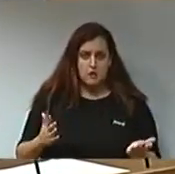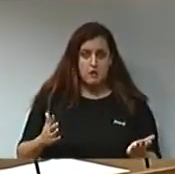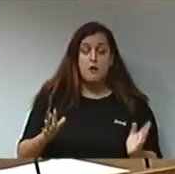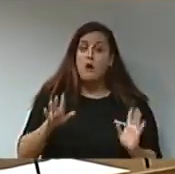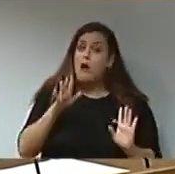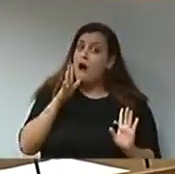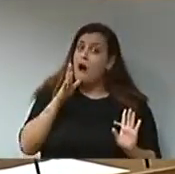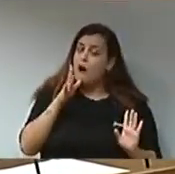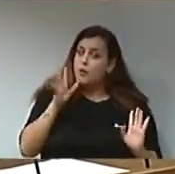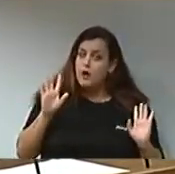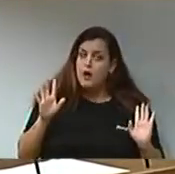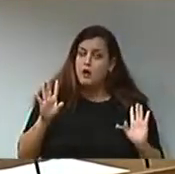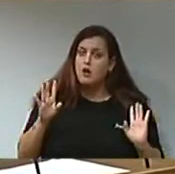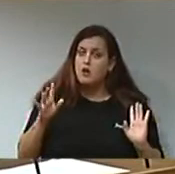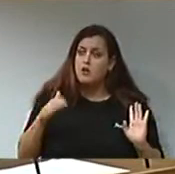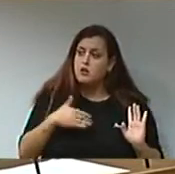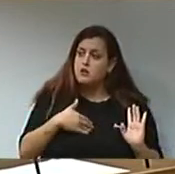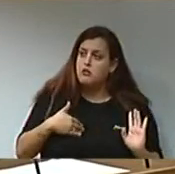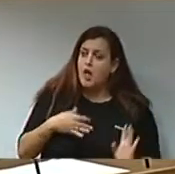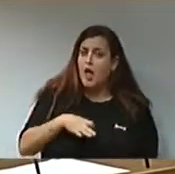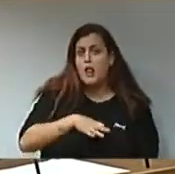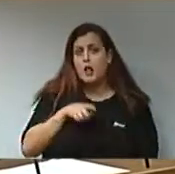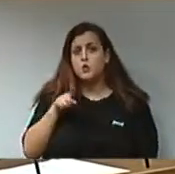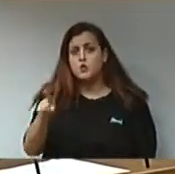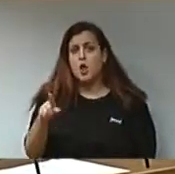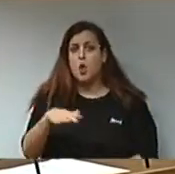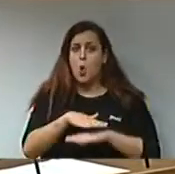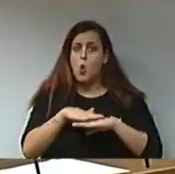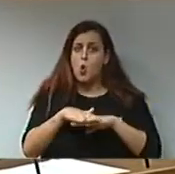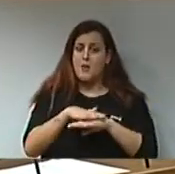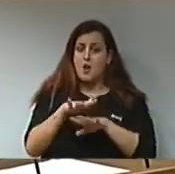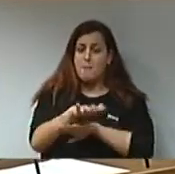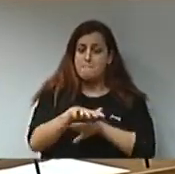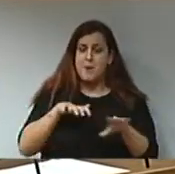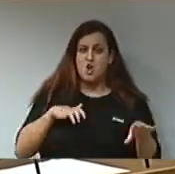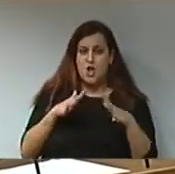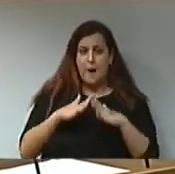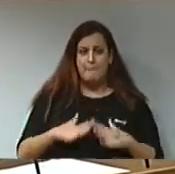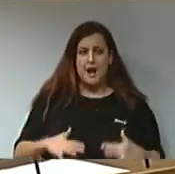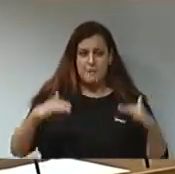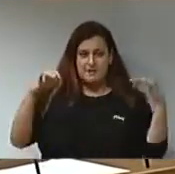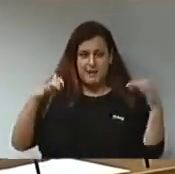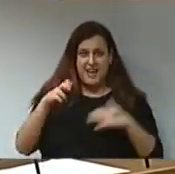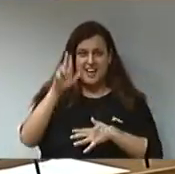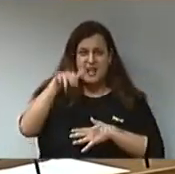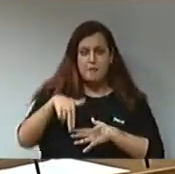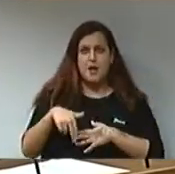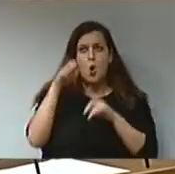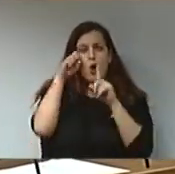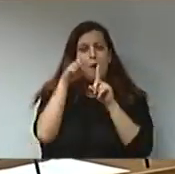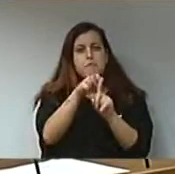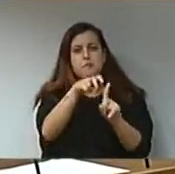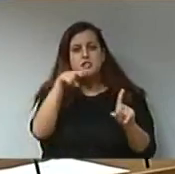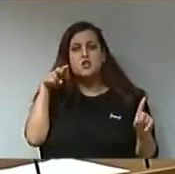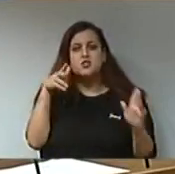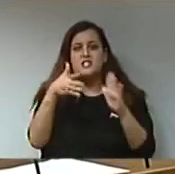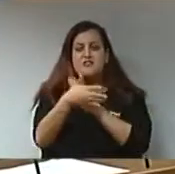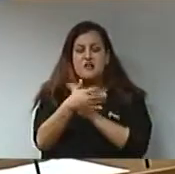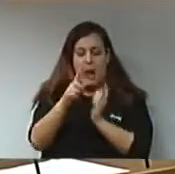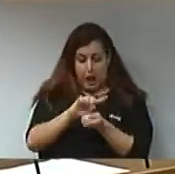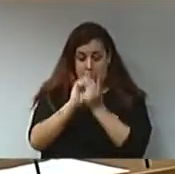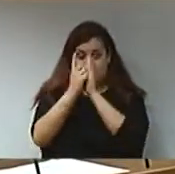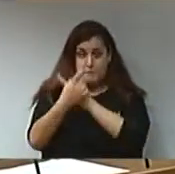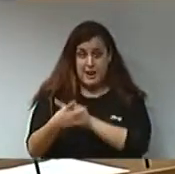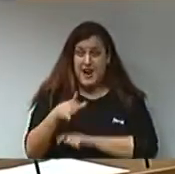vostè el que no voldrà és que un govern que té la majoria parlamentària i que té una visió, tingui que plegar-se a la seva visió. Però